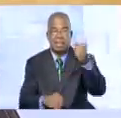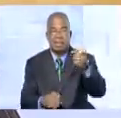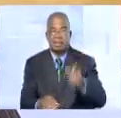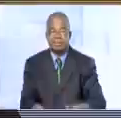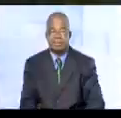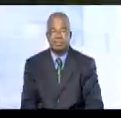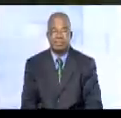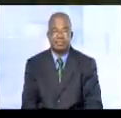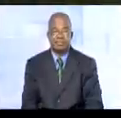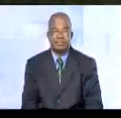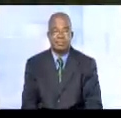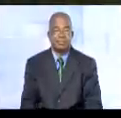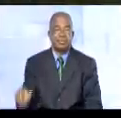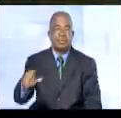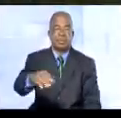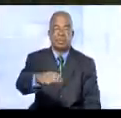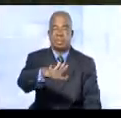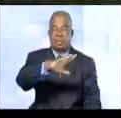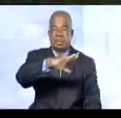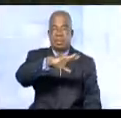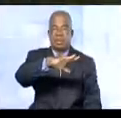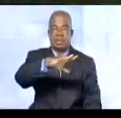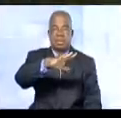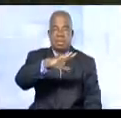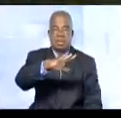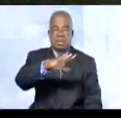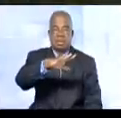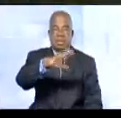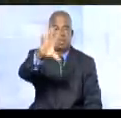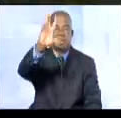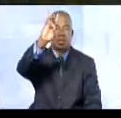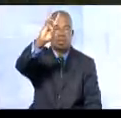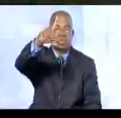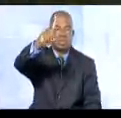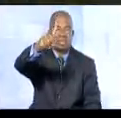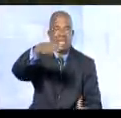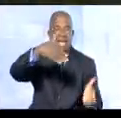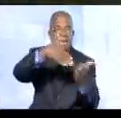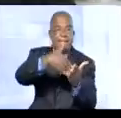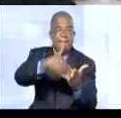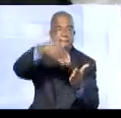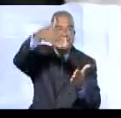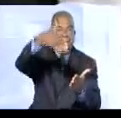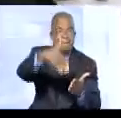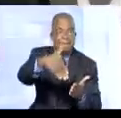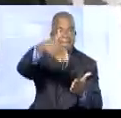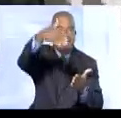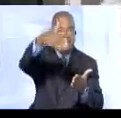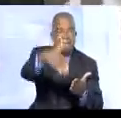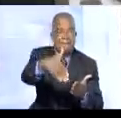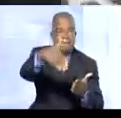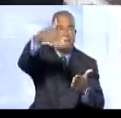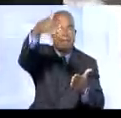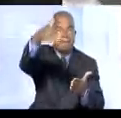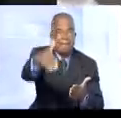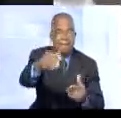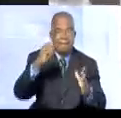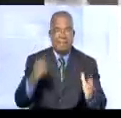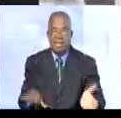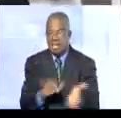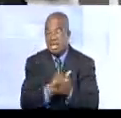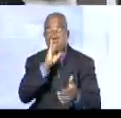Assa. 112 millions de dollars américains, soit 61 milliards de francs CFA, c'est le montant de la ligne